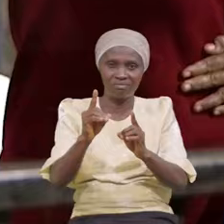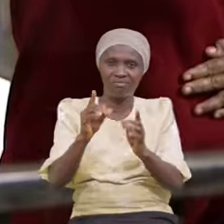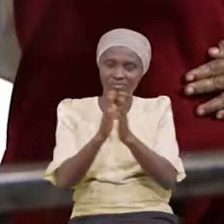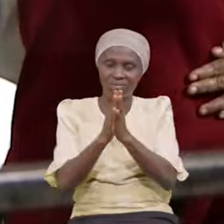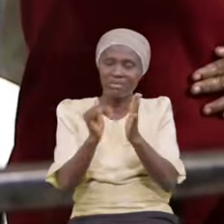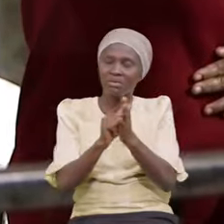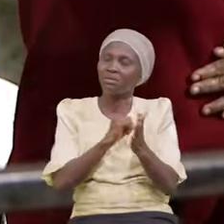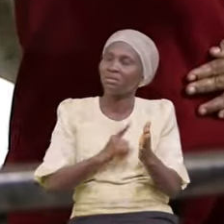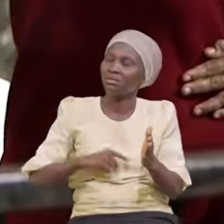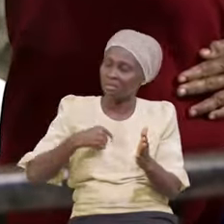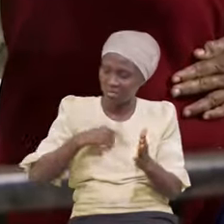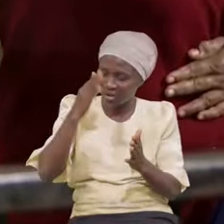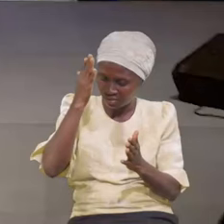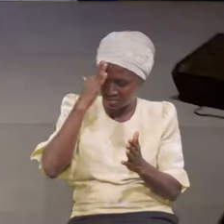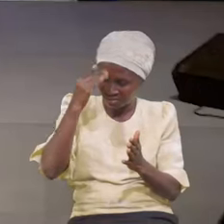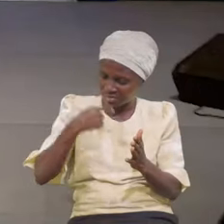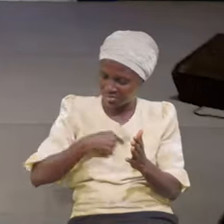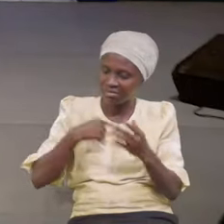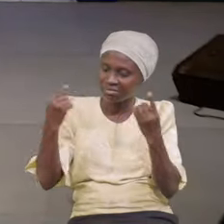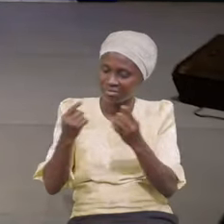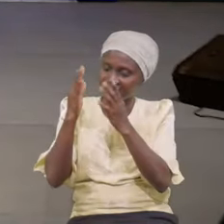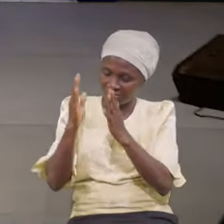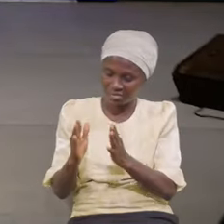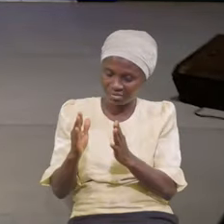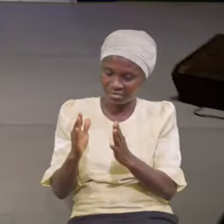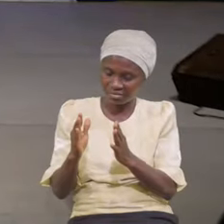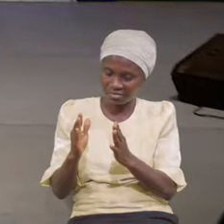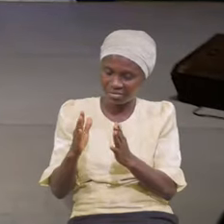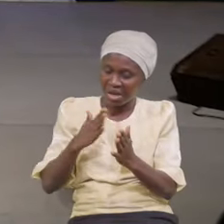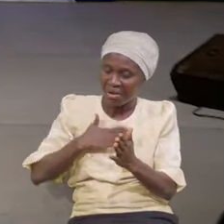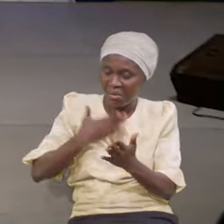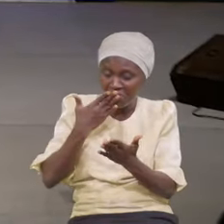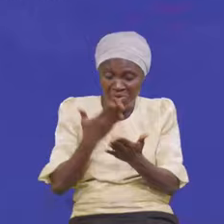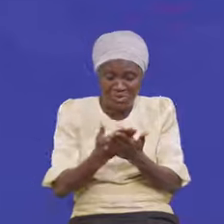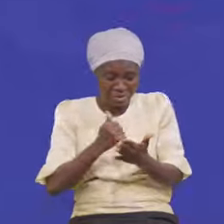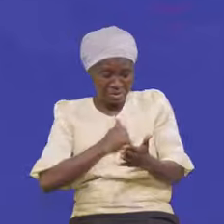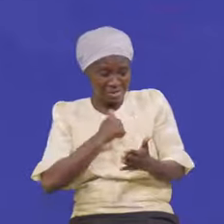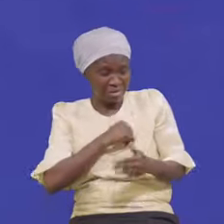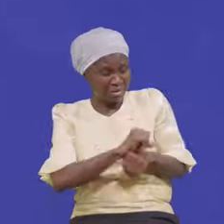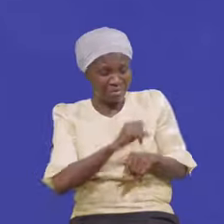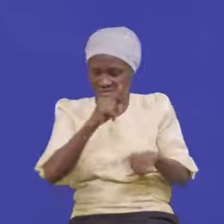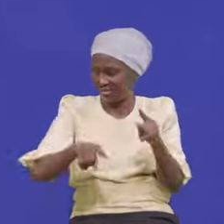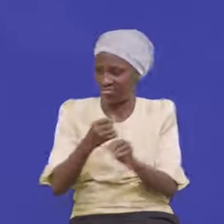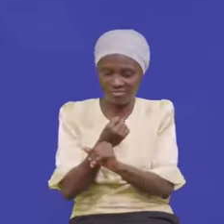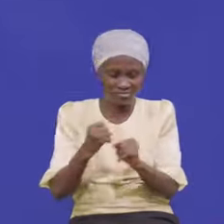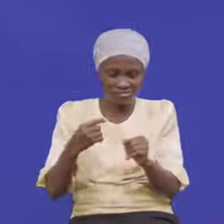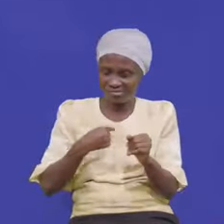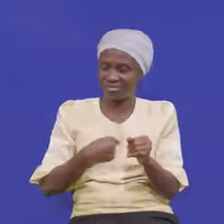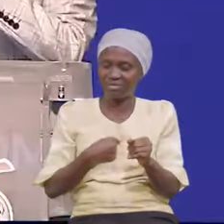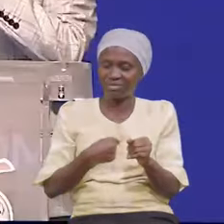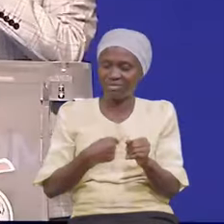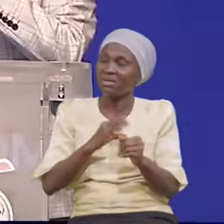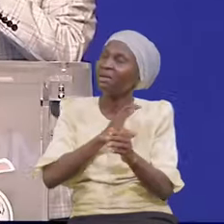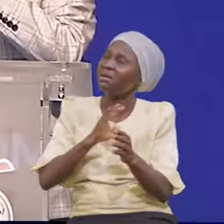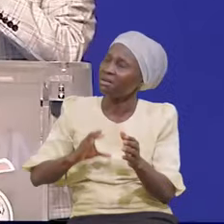am a sinner. ప్రభువా, నేను పాపిని గుర్తెరిగి ఉన్నాను. My good works cannot save me. నా మంచి కార్యాలు నన్ను రక్షించలేవు.